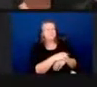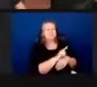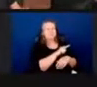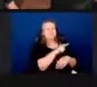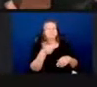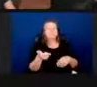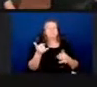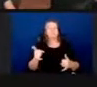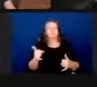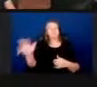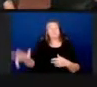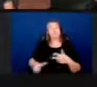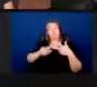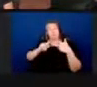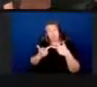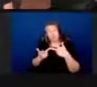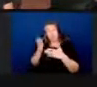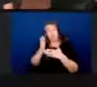Asante.